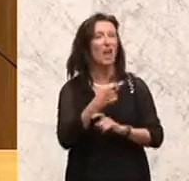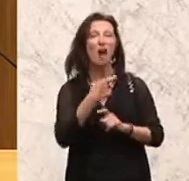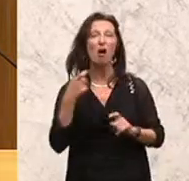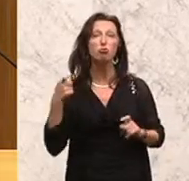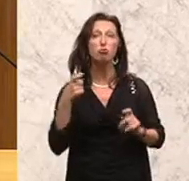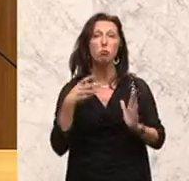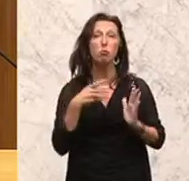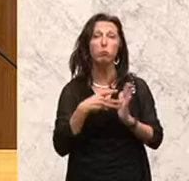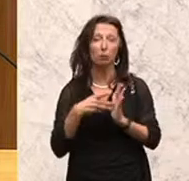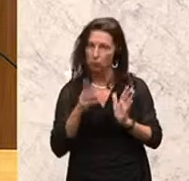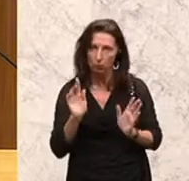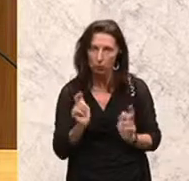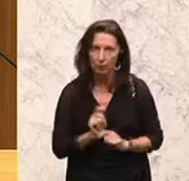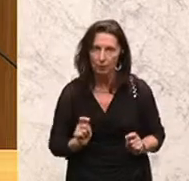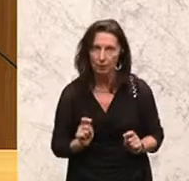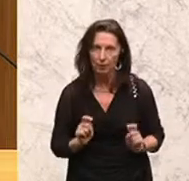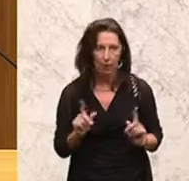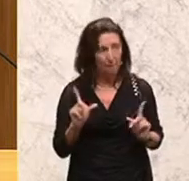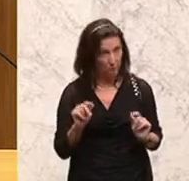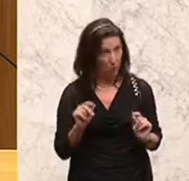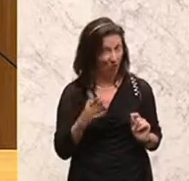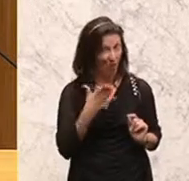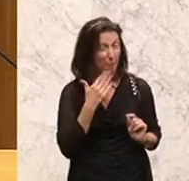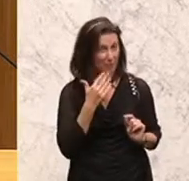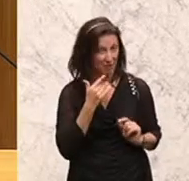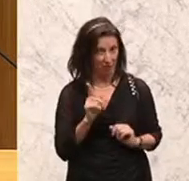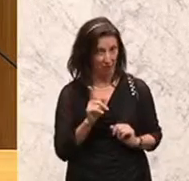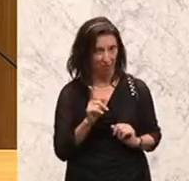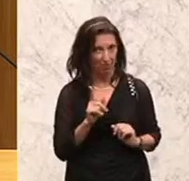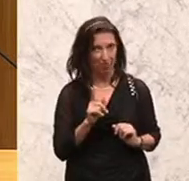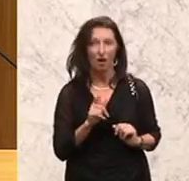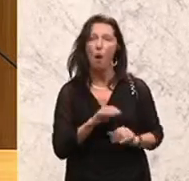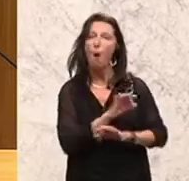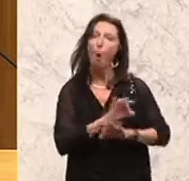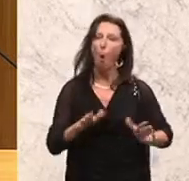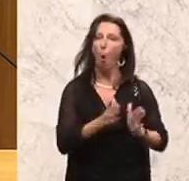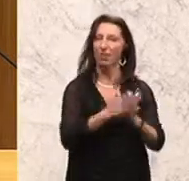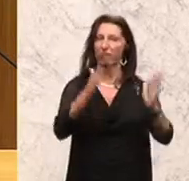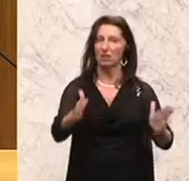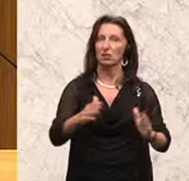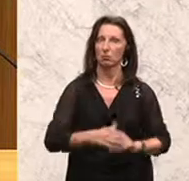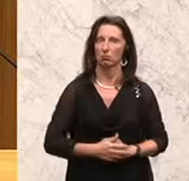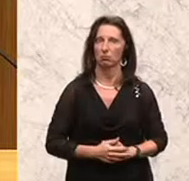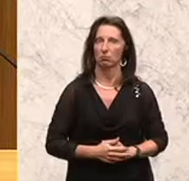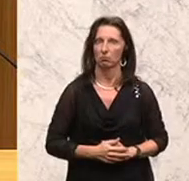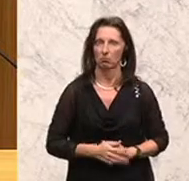Ausschussbegutachtung. Das bedeutet, ganz bewusst wird hier nicht eine Frist gesetzt, in der sich Bund,